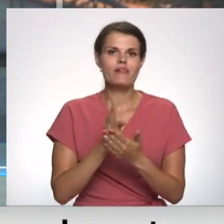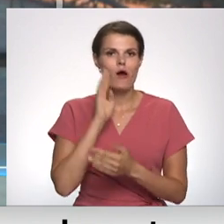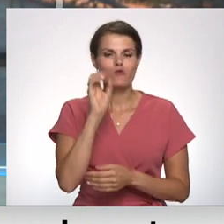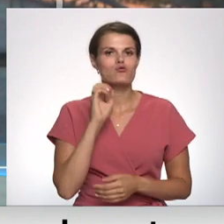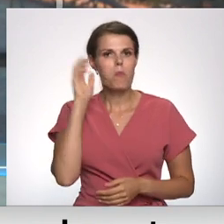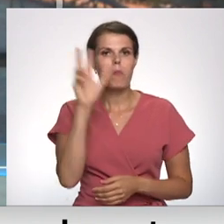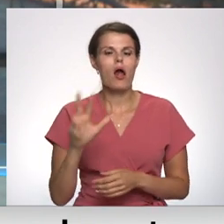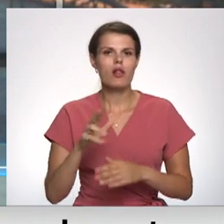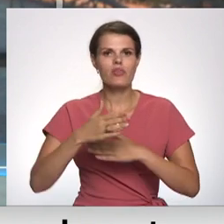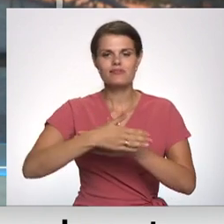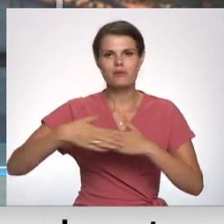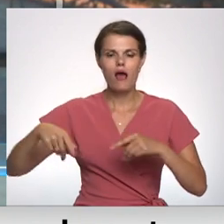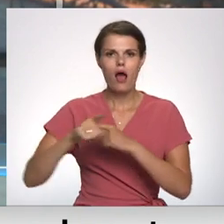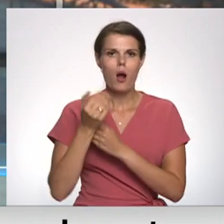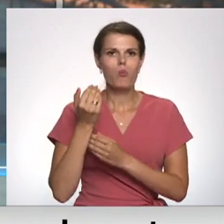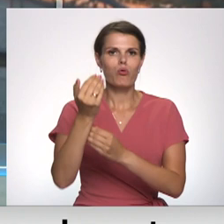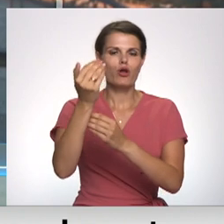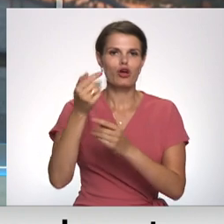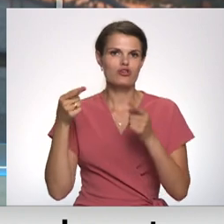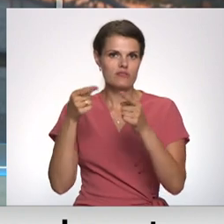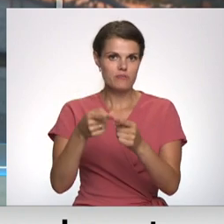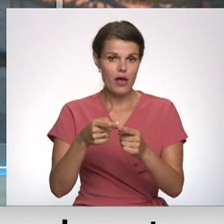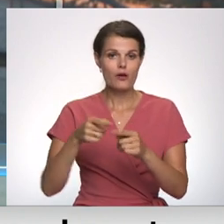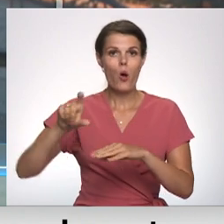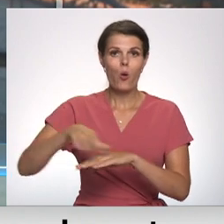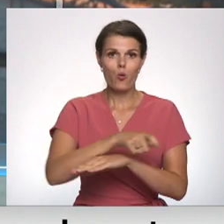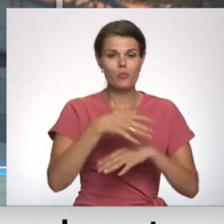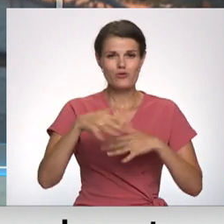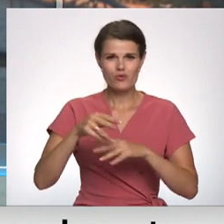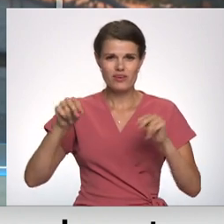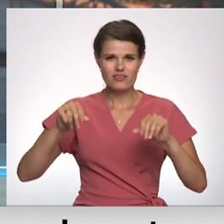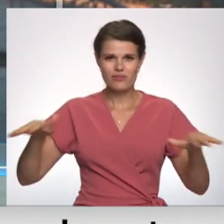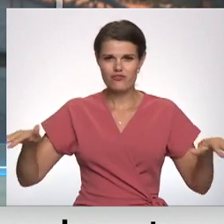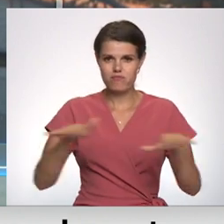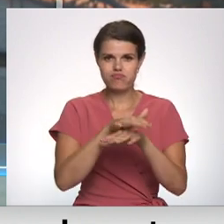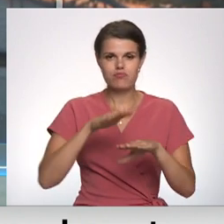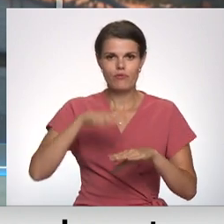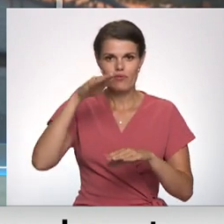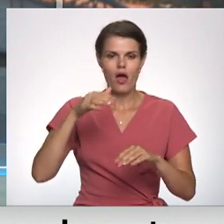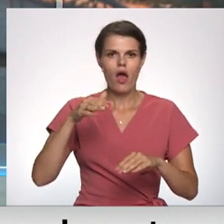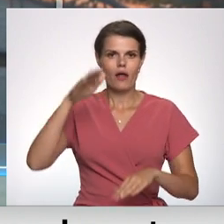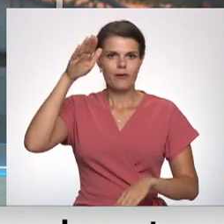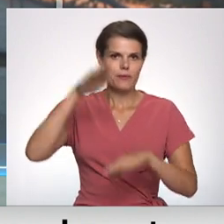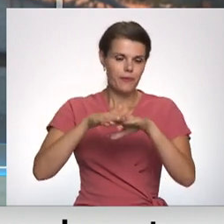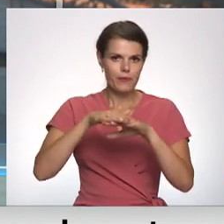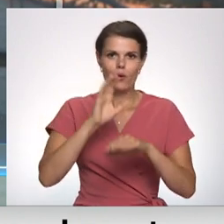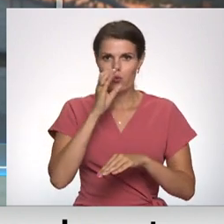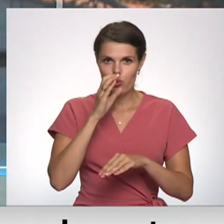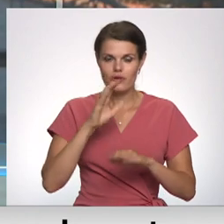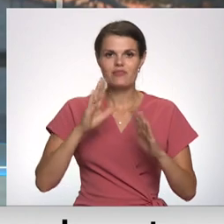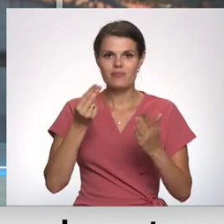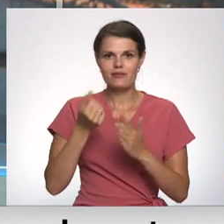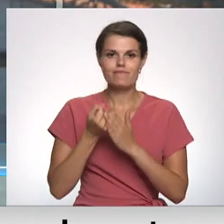Austrumbaltijas piekrasti kā burāšanas galmērķi. Upes ietekā jūrā smilšu sanesumu dēļ izveidojas sēklis, bet finansējuma